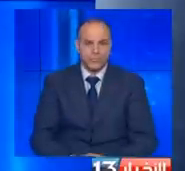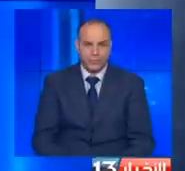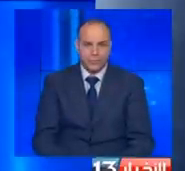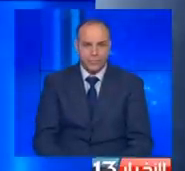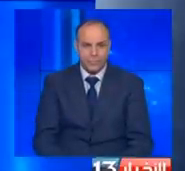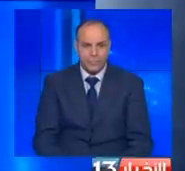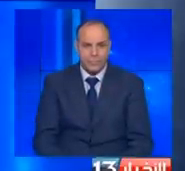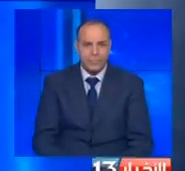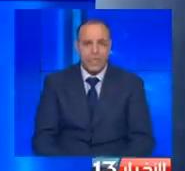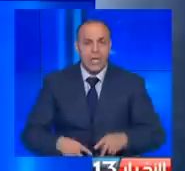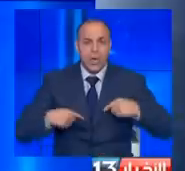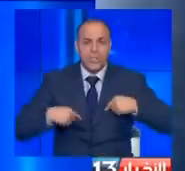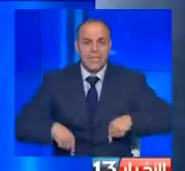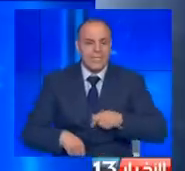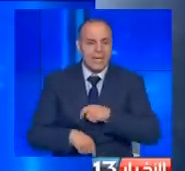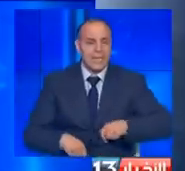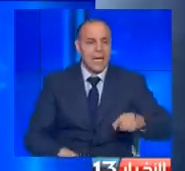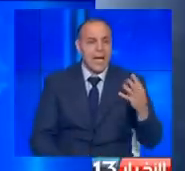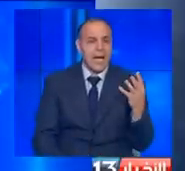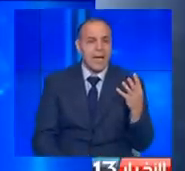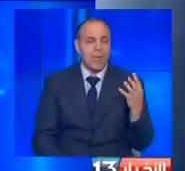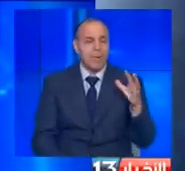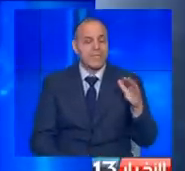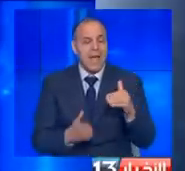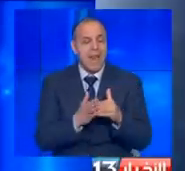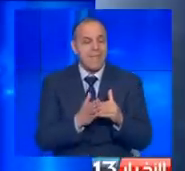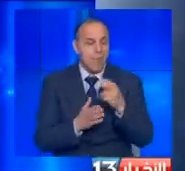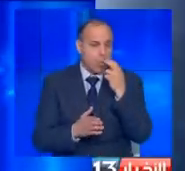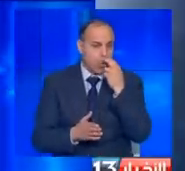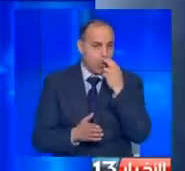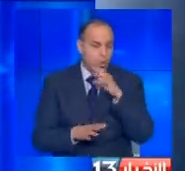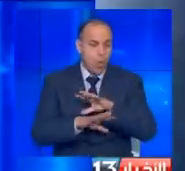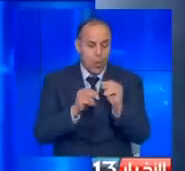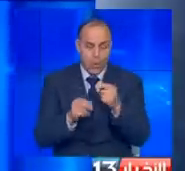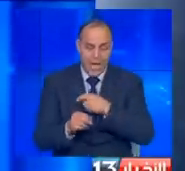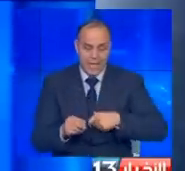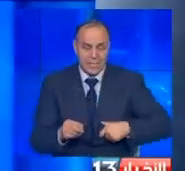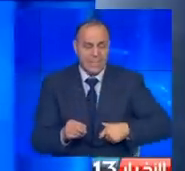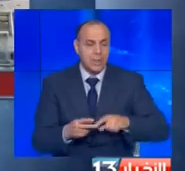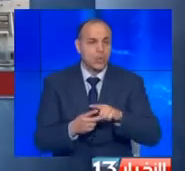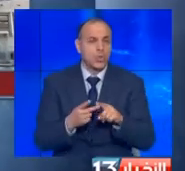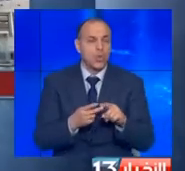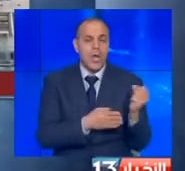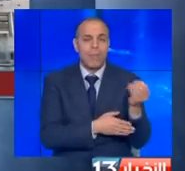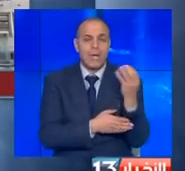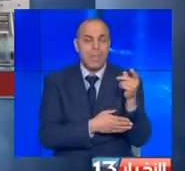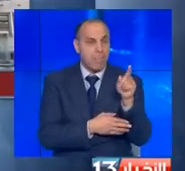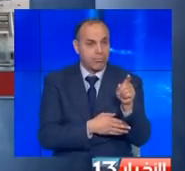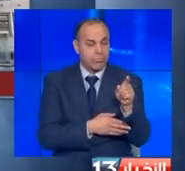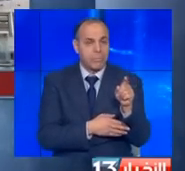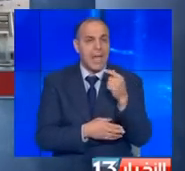سخرت وزاره الداخليه اربعه وخمسين الف عون من اسلاك الامن والحرس الوطنيين والحمايه المدنيه